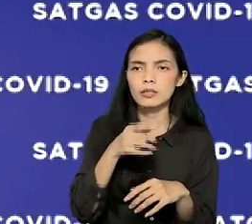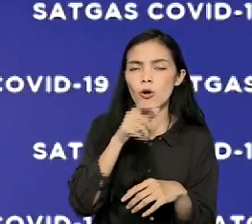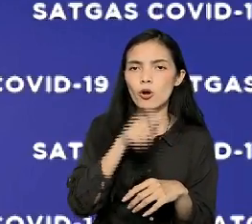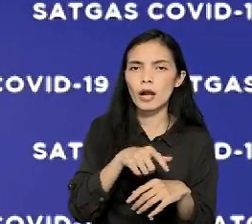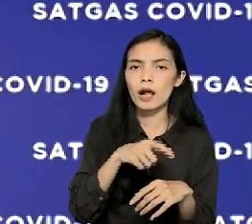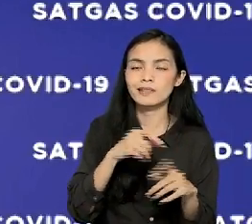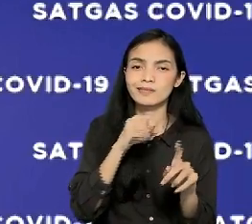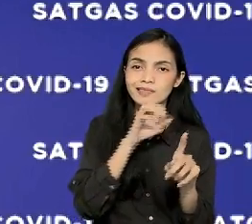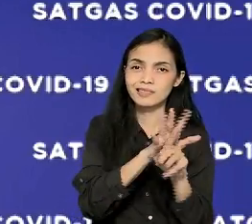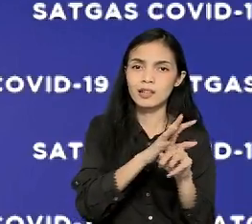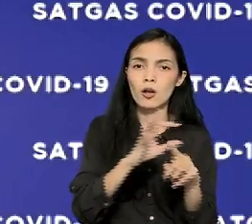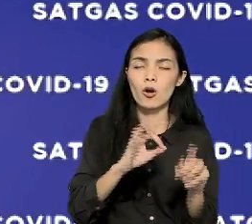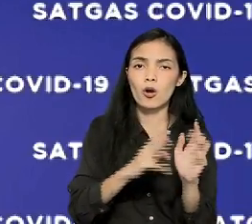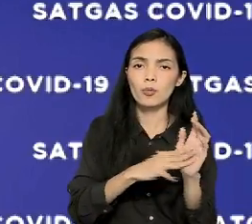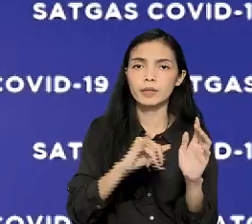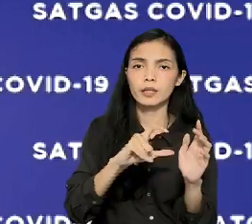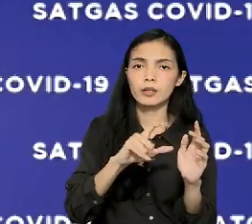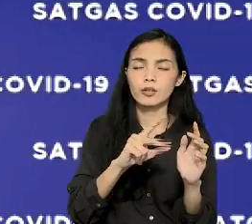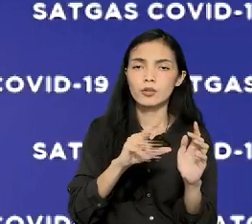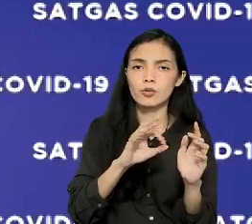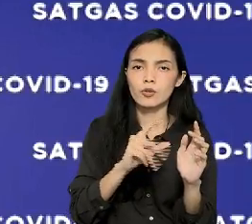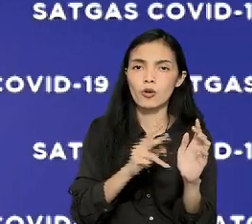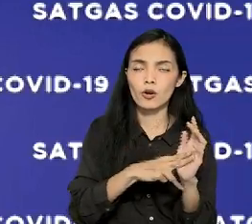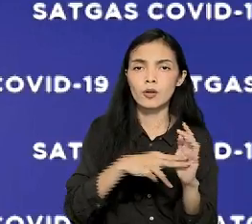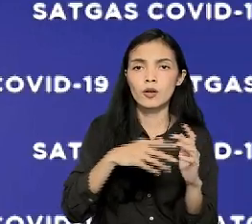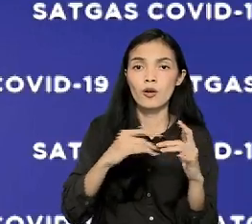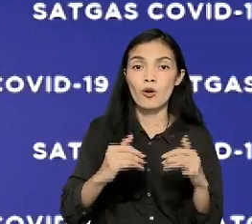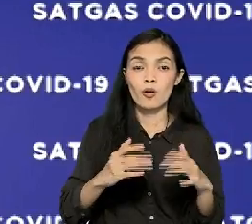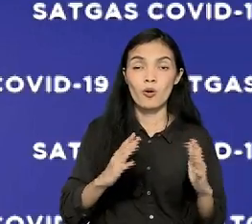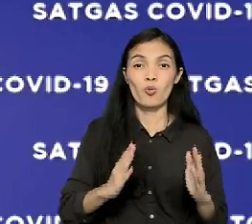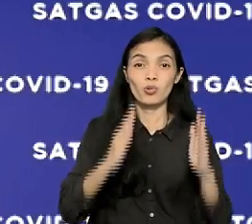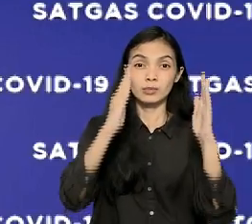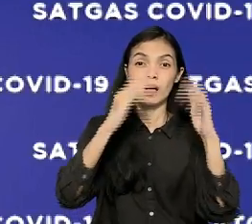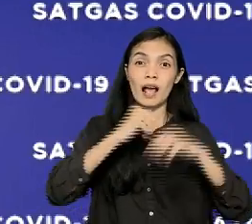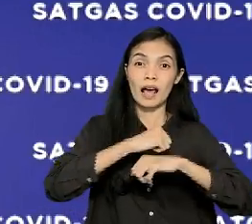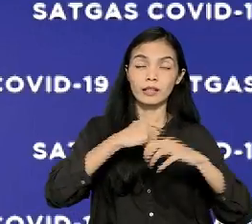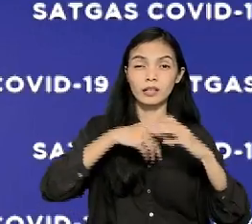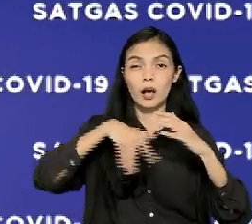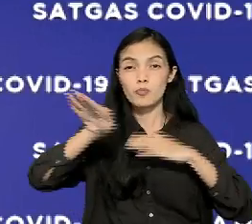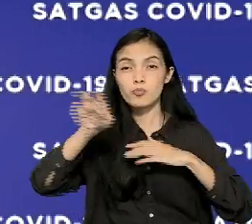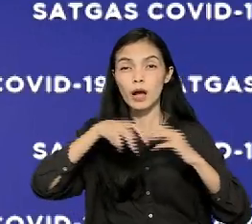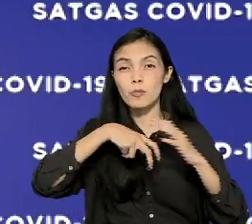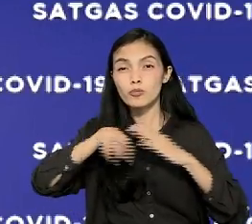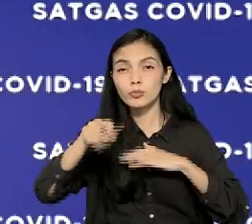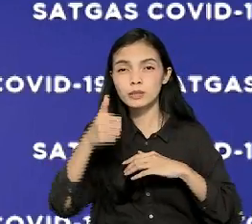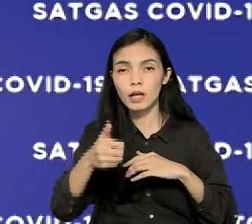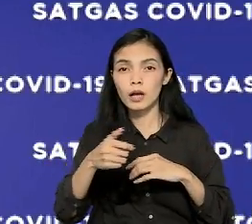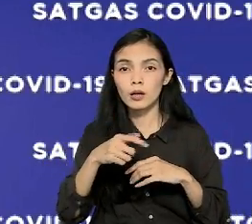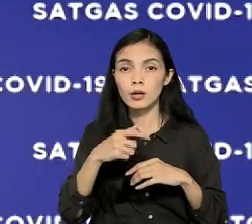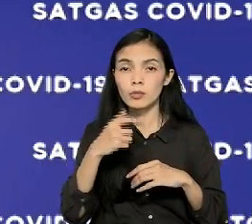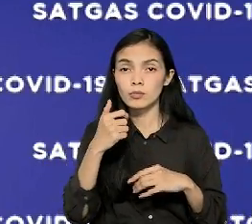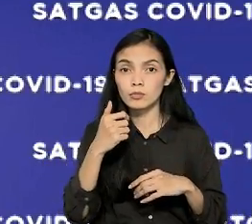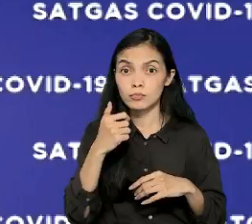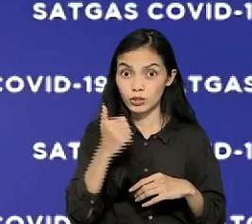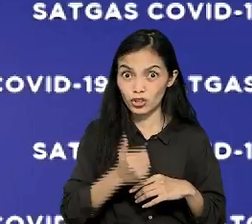dari Wisma Atlet disebut sempat bepergian ke ruang publik. Apakah benar demikian?